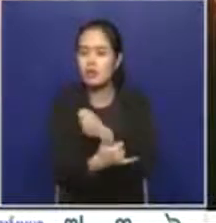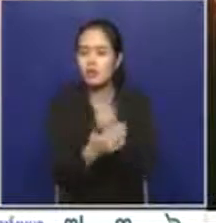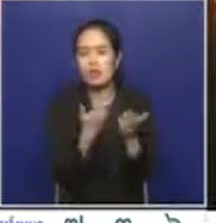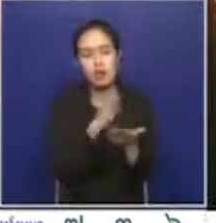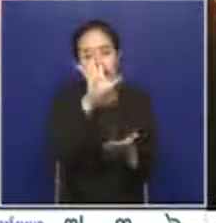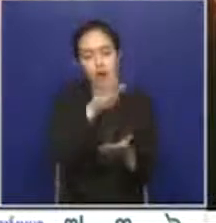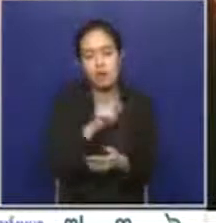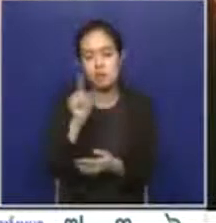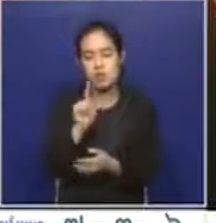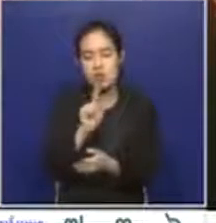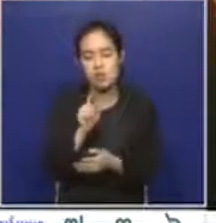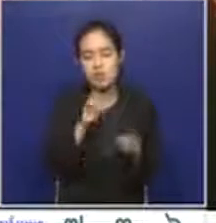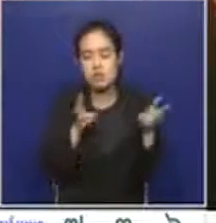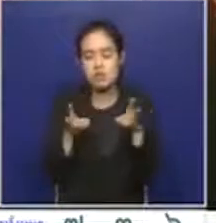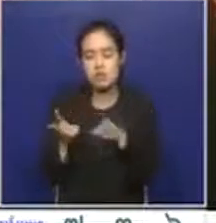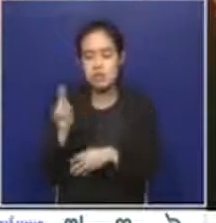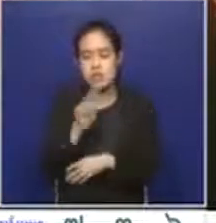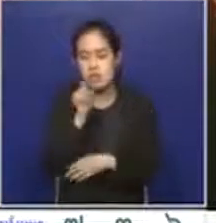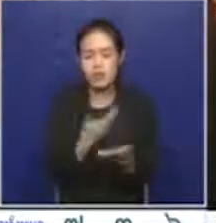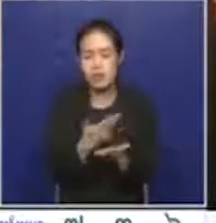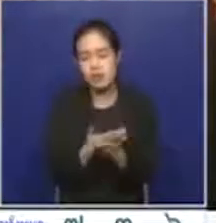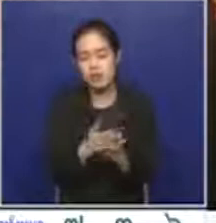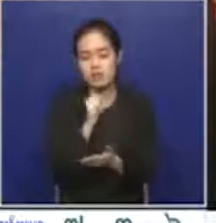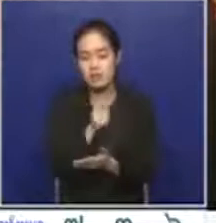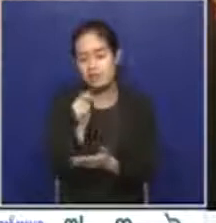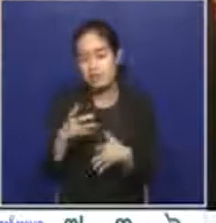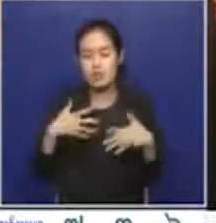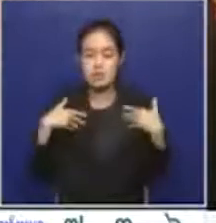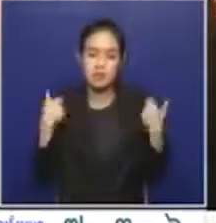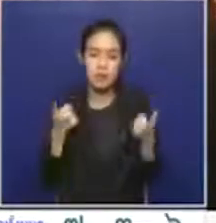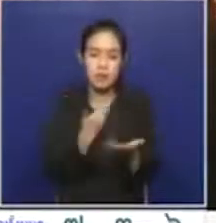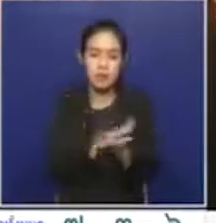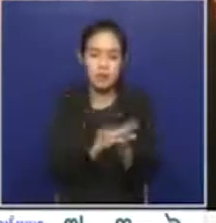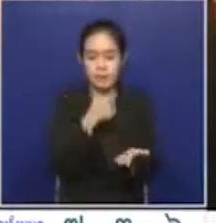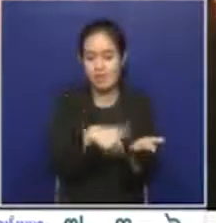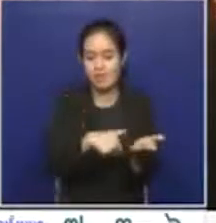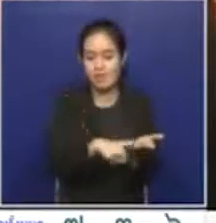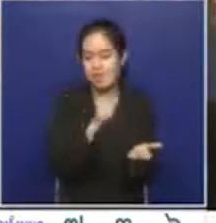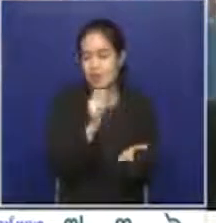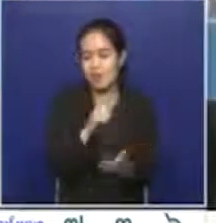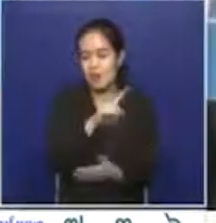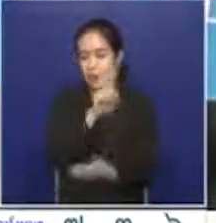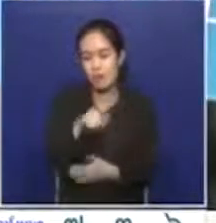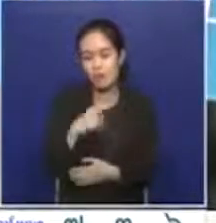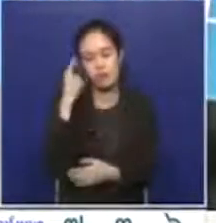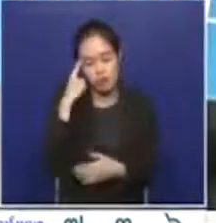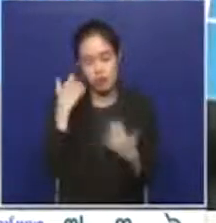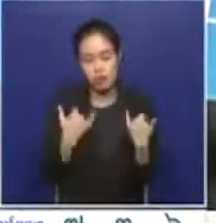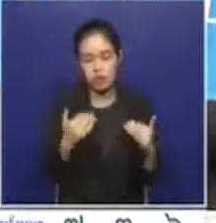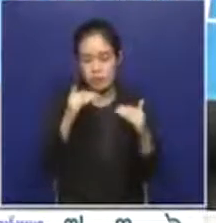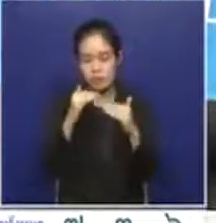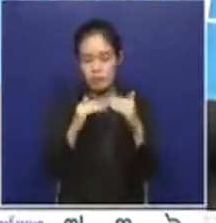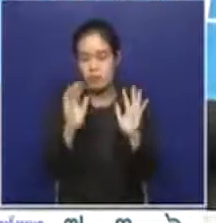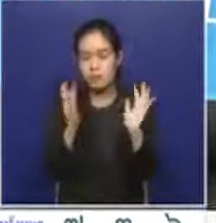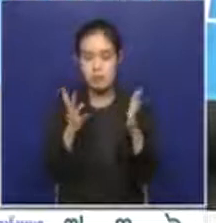ที่เกิดจากการเลี่ยงภาษีจับจ่ายใช้สอยอย่างมีความสุขดังนั้นเงินจากการเลี่ยงภาษีจึงเป็นปัญหาสำคัญและเป็นต้นตอหลักของ